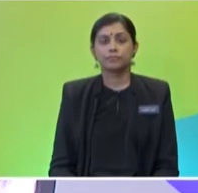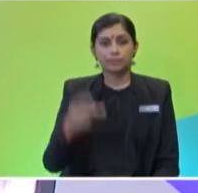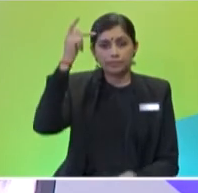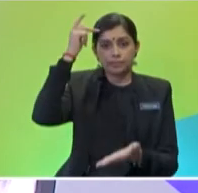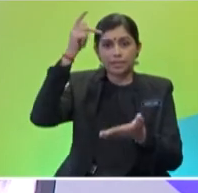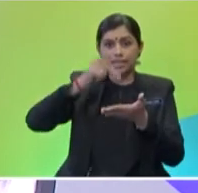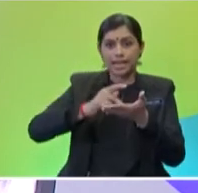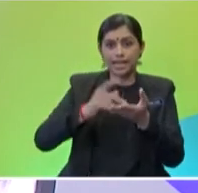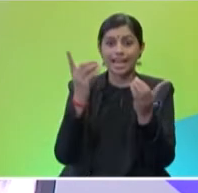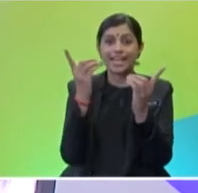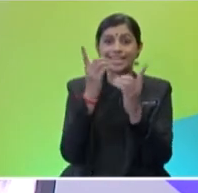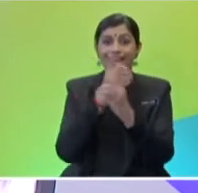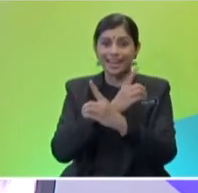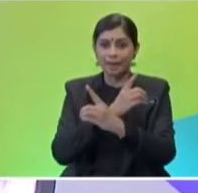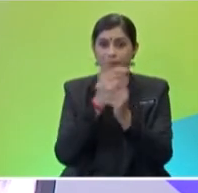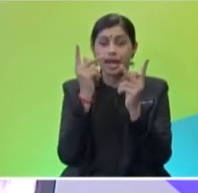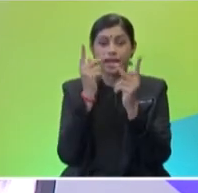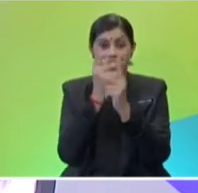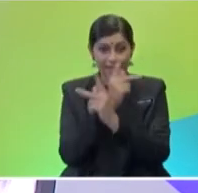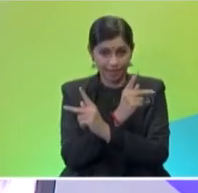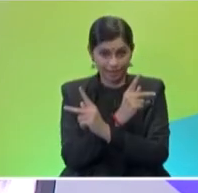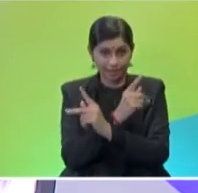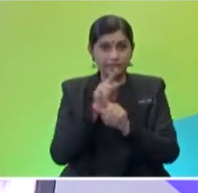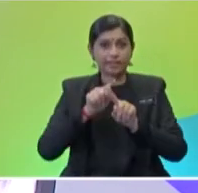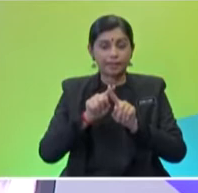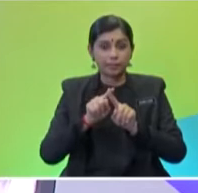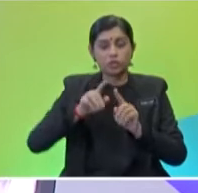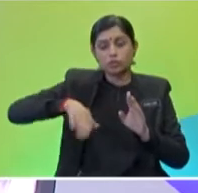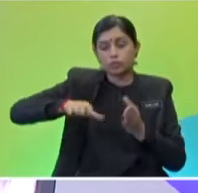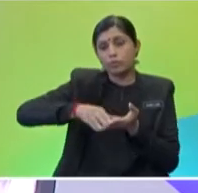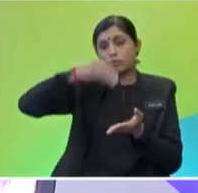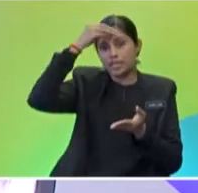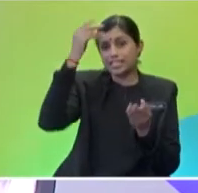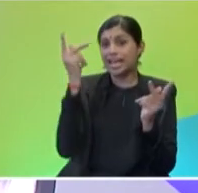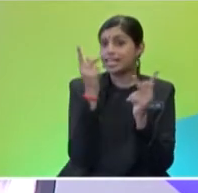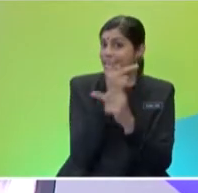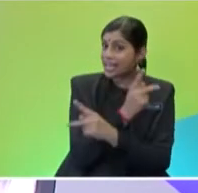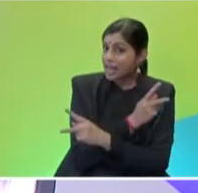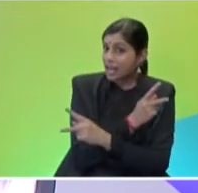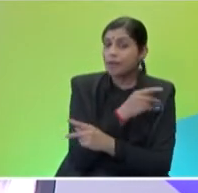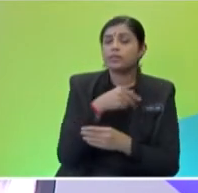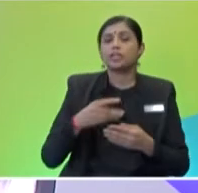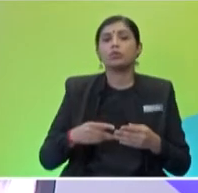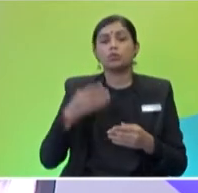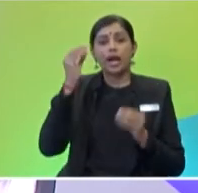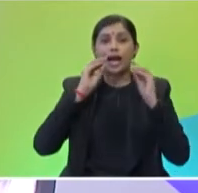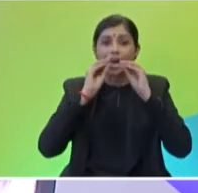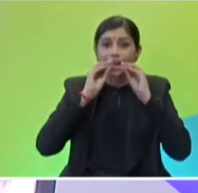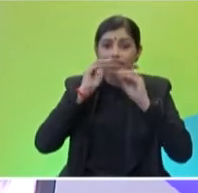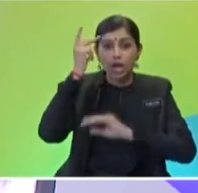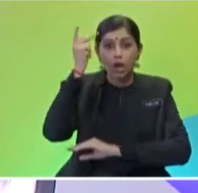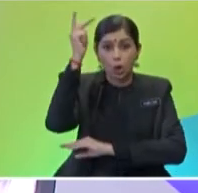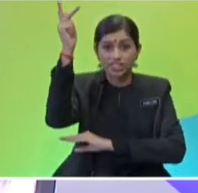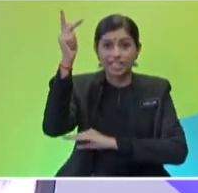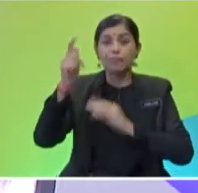memperkenalkan darab itu sebagai satu konsep tambah berulang. Jadi kita kena kuasai tambah berulang,